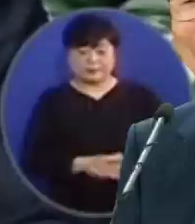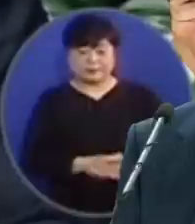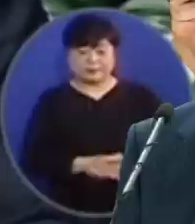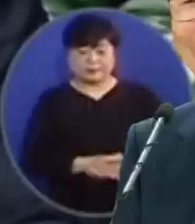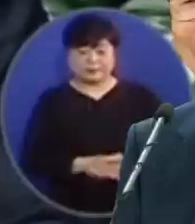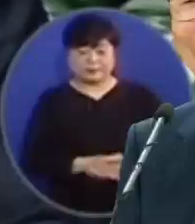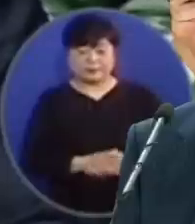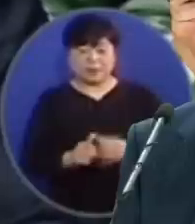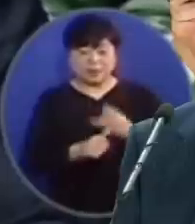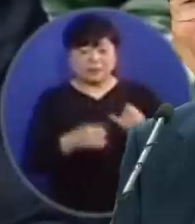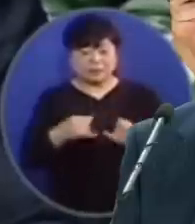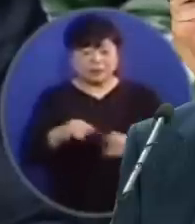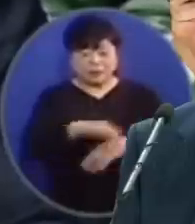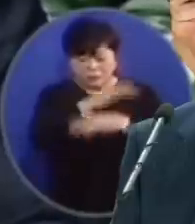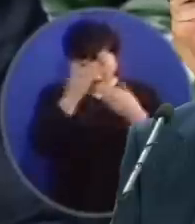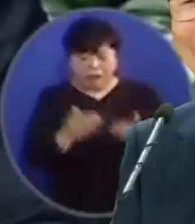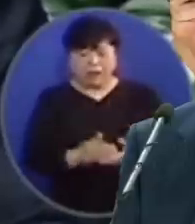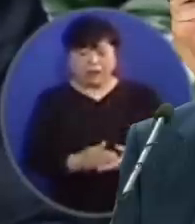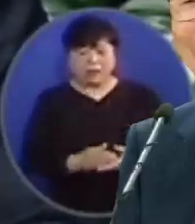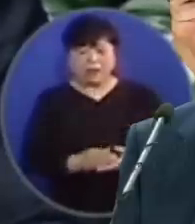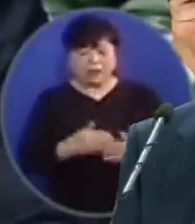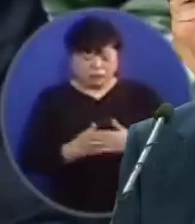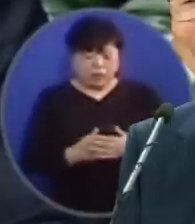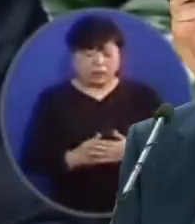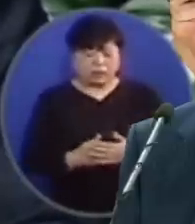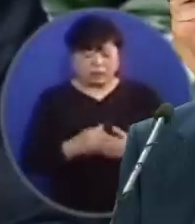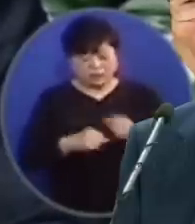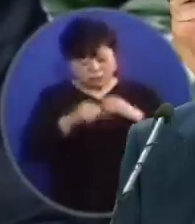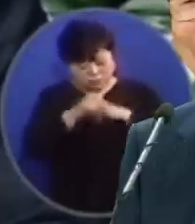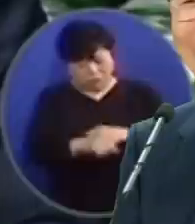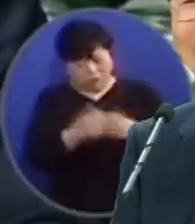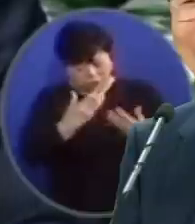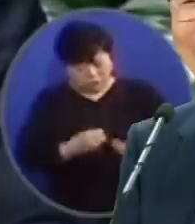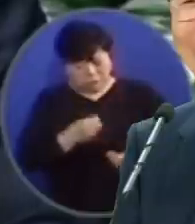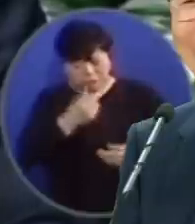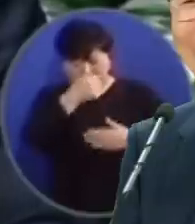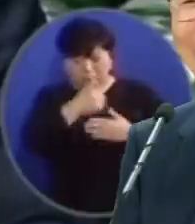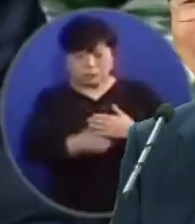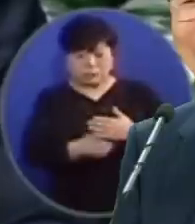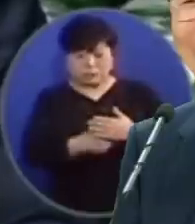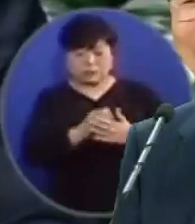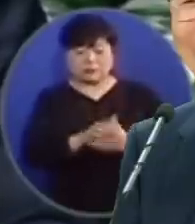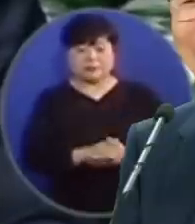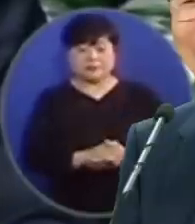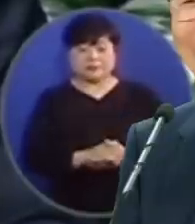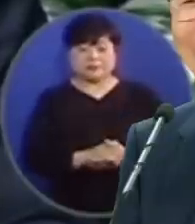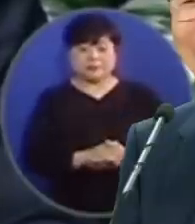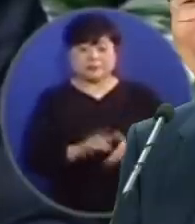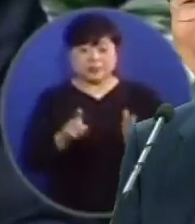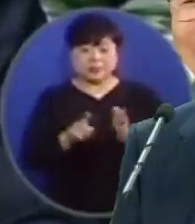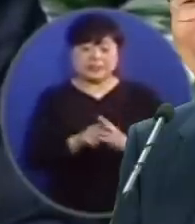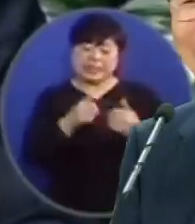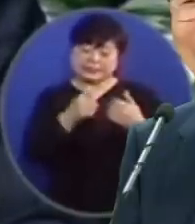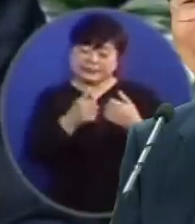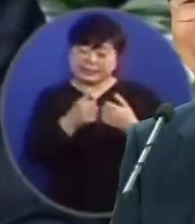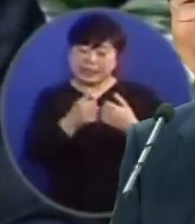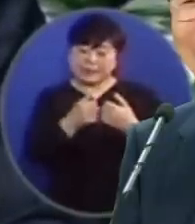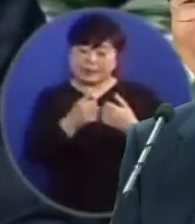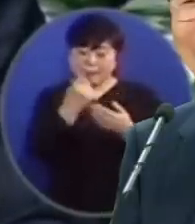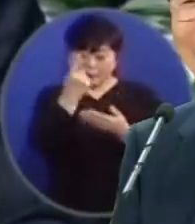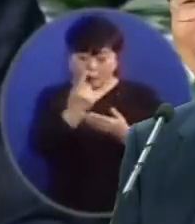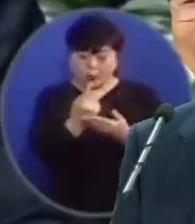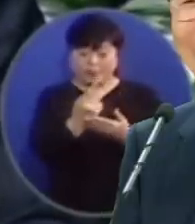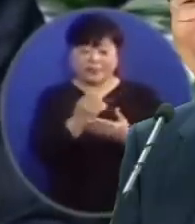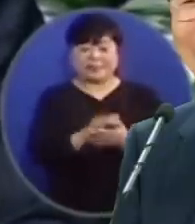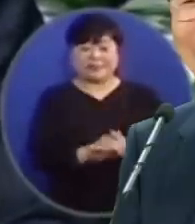그렇게 되면 온 가족들이 같이 있는 사람들이 다 불안과 좌절과 절망에 처하지 않습니까? 나는 신앙 상담은 어떤